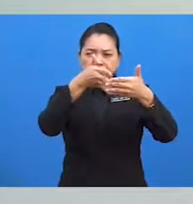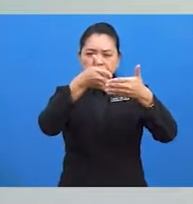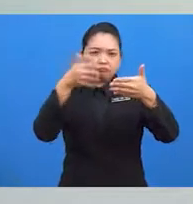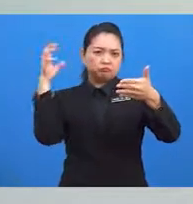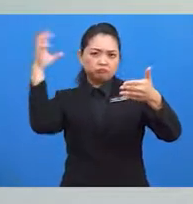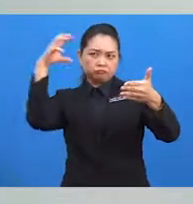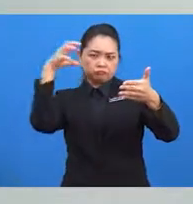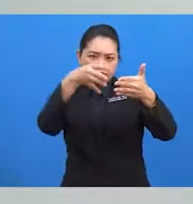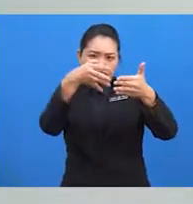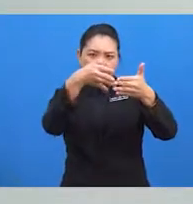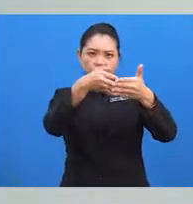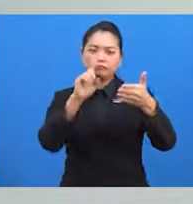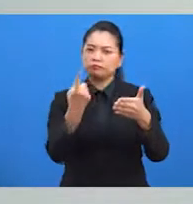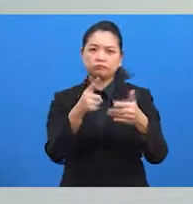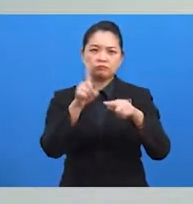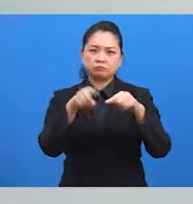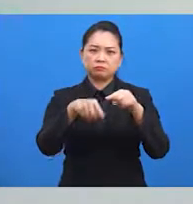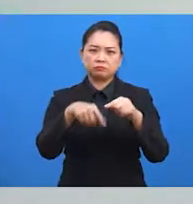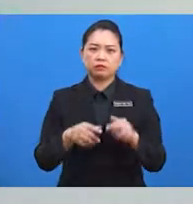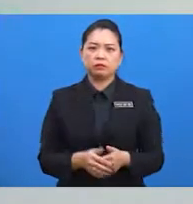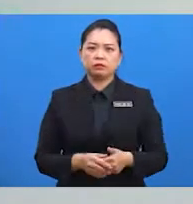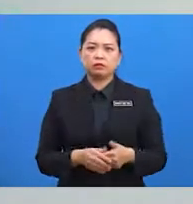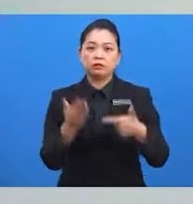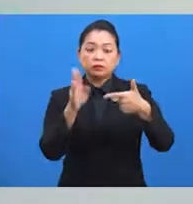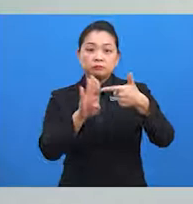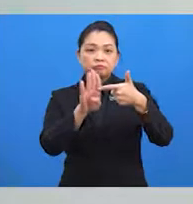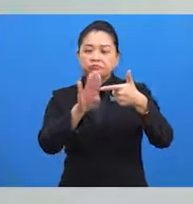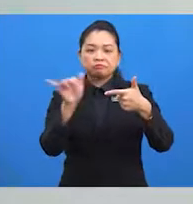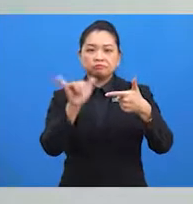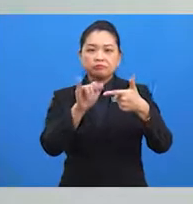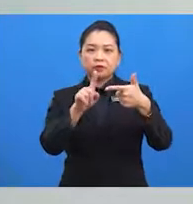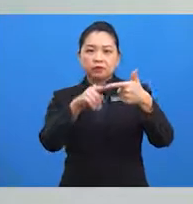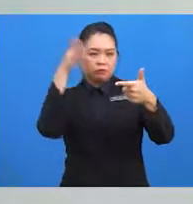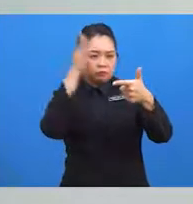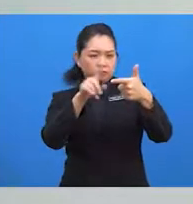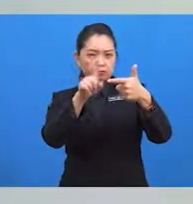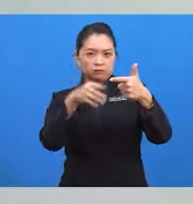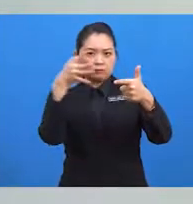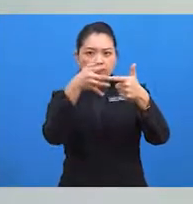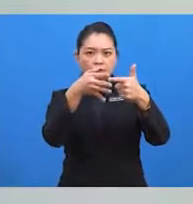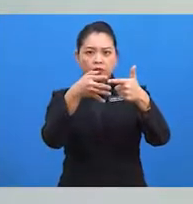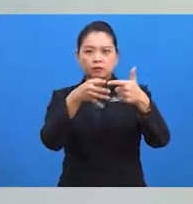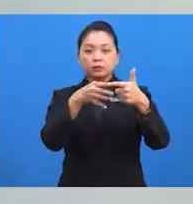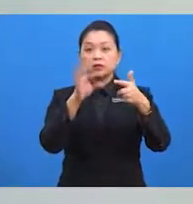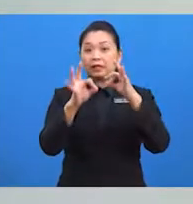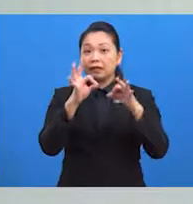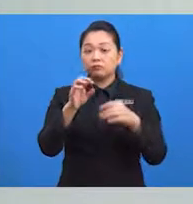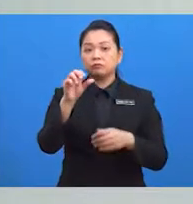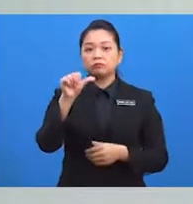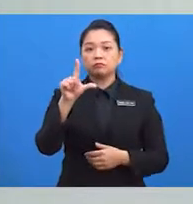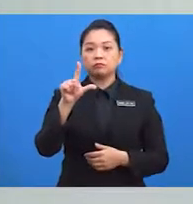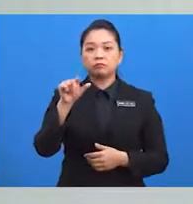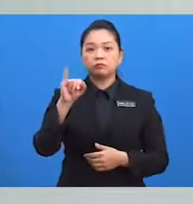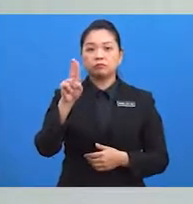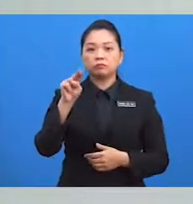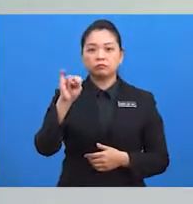kertas Sinar Beta tidak boleh menembusi blok aluminium yang berurusan Hige